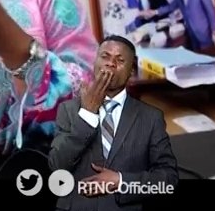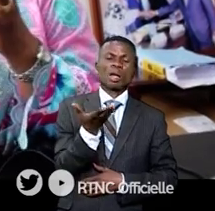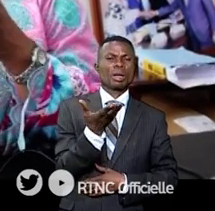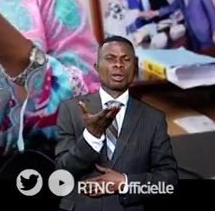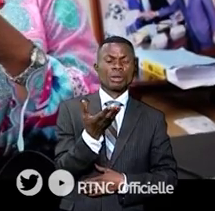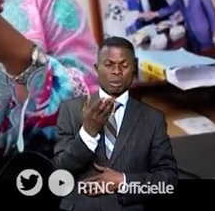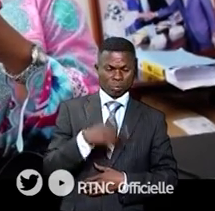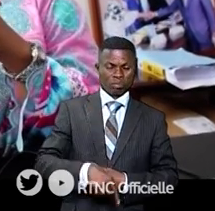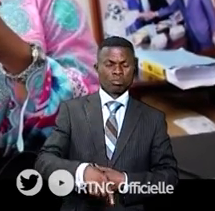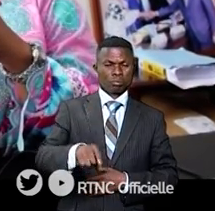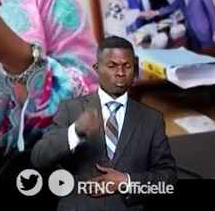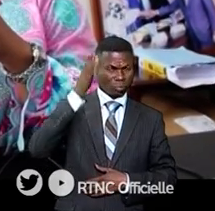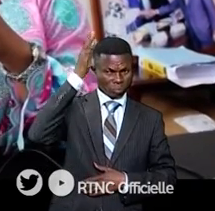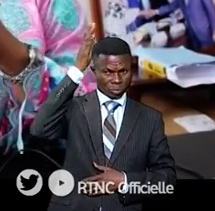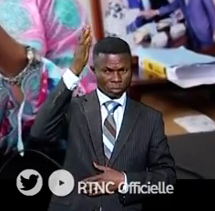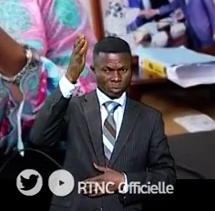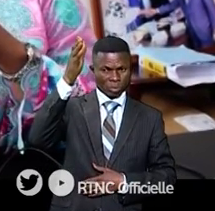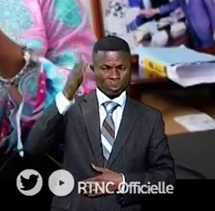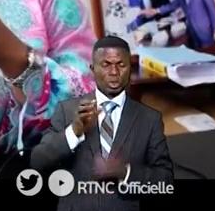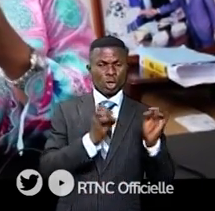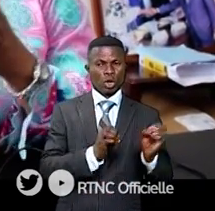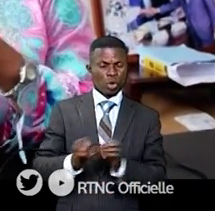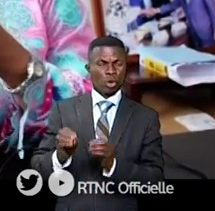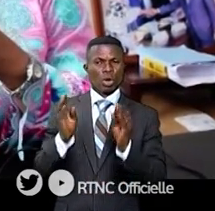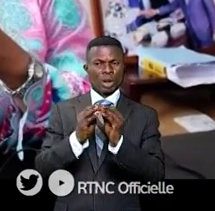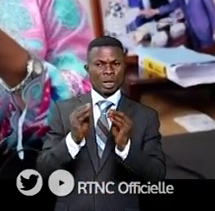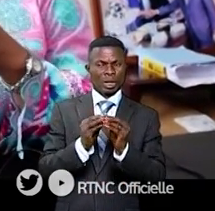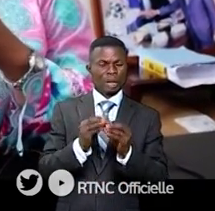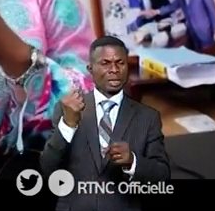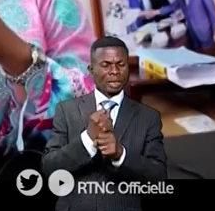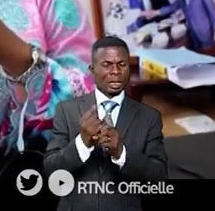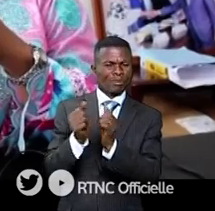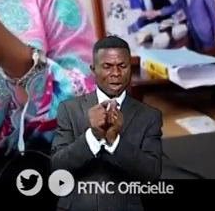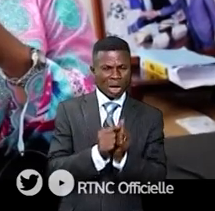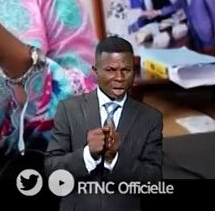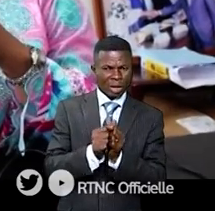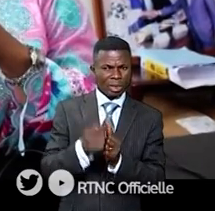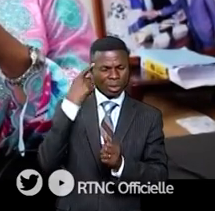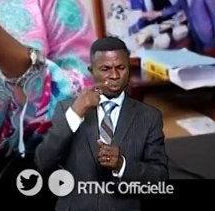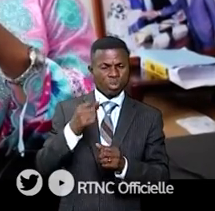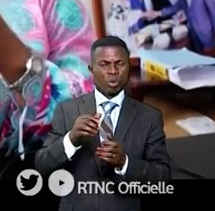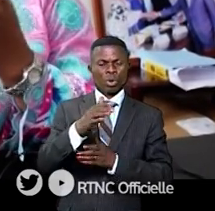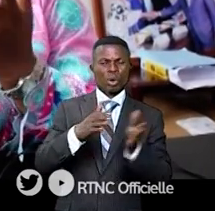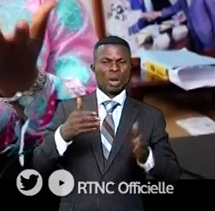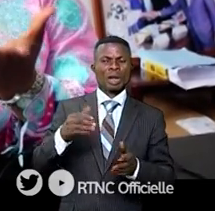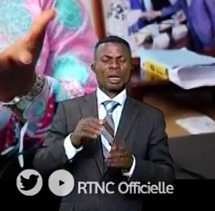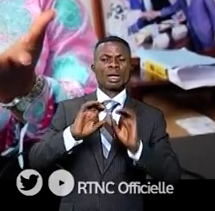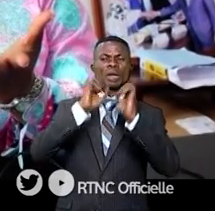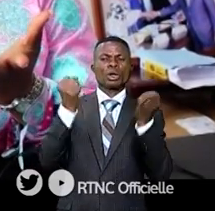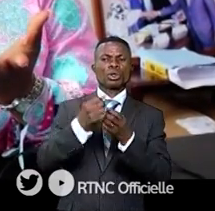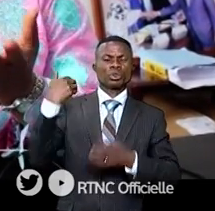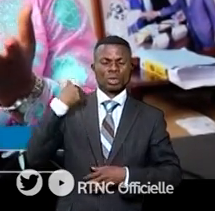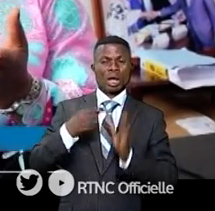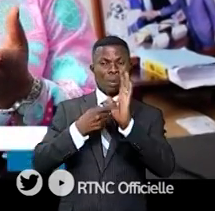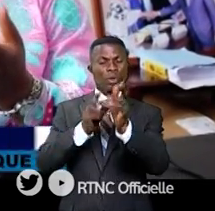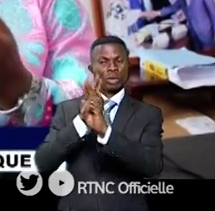dans les jours peut-être à venir, comment organiser une réunion, une séance de travail pour que la fonction publique vous présente les résultats